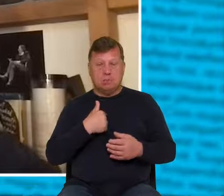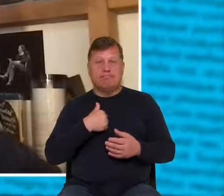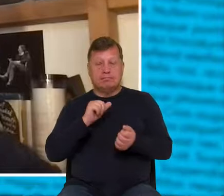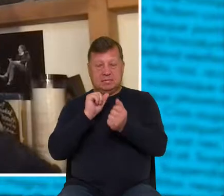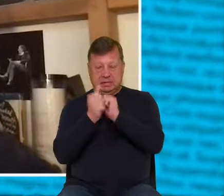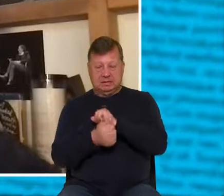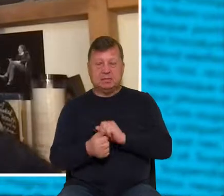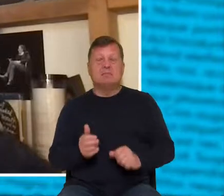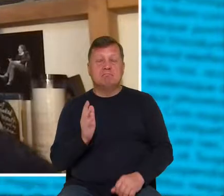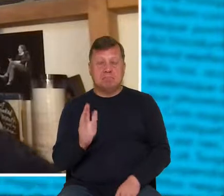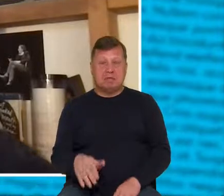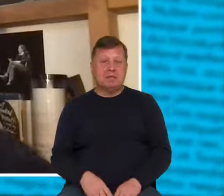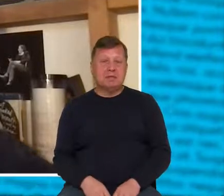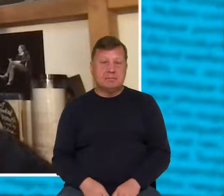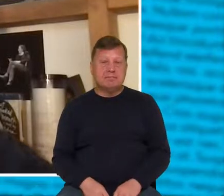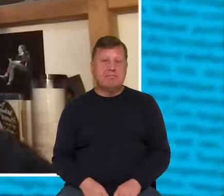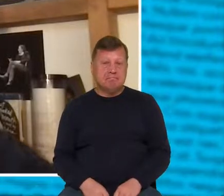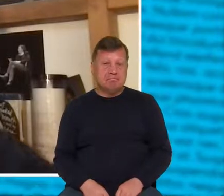zmieni.